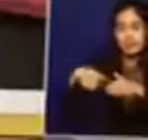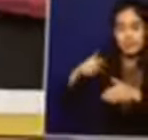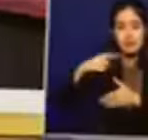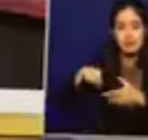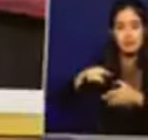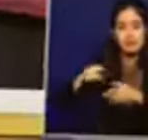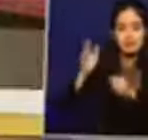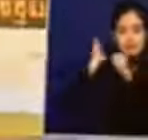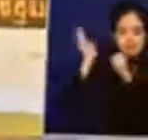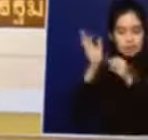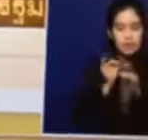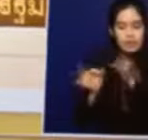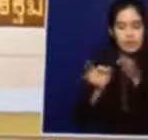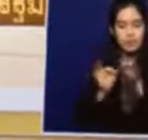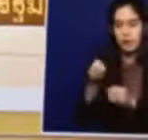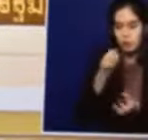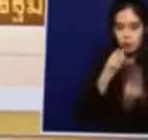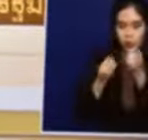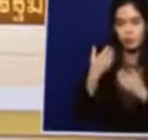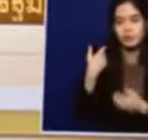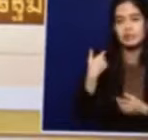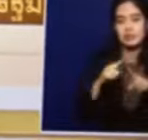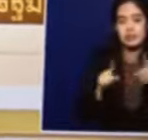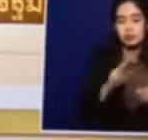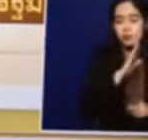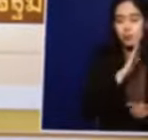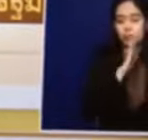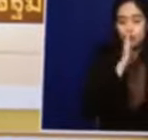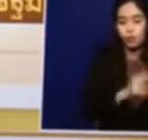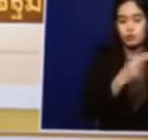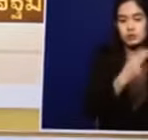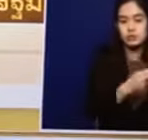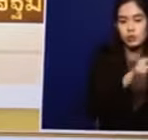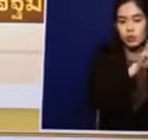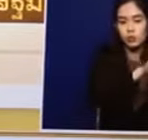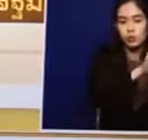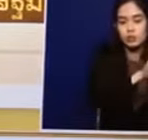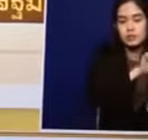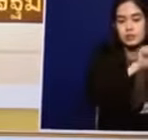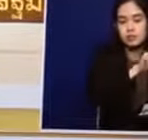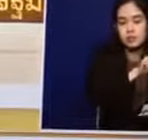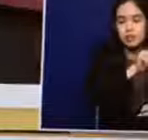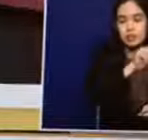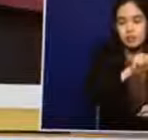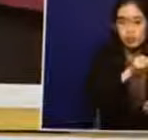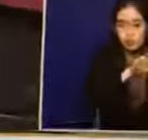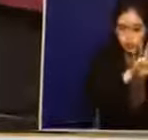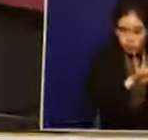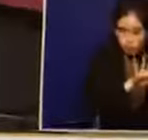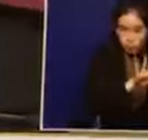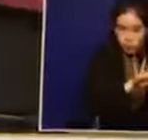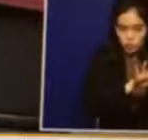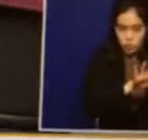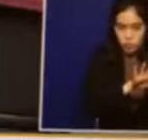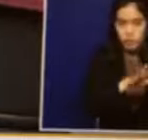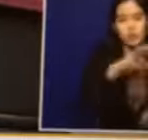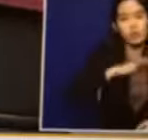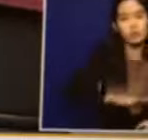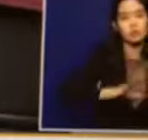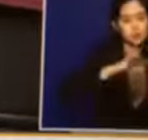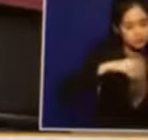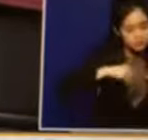ถ้าเป็นเรื่องงานที่ท่านกำลังดูแลอยู่ในฐานะที่ท่านดำรงตำแหน่งเนี่ยอันนี้ผมเห็นชอบครับที่จะมอบหมายให้ท่